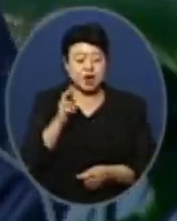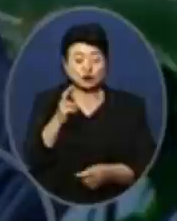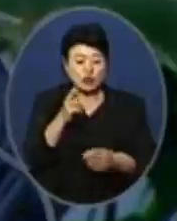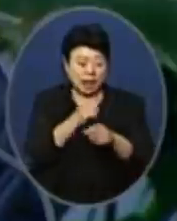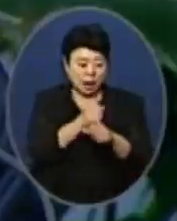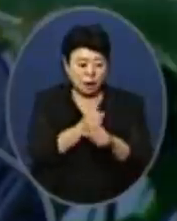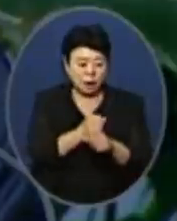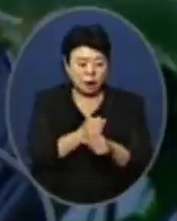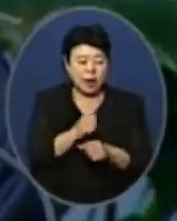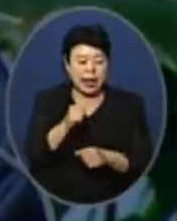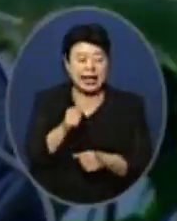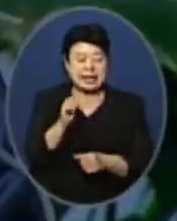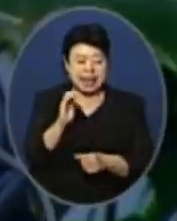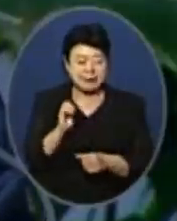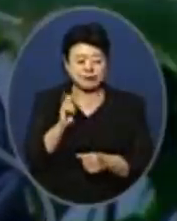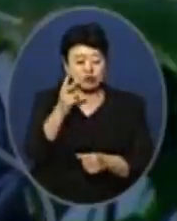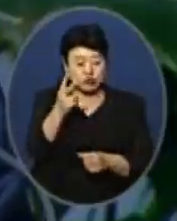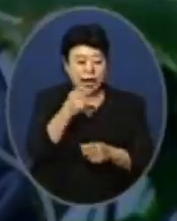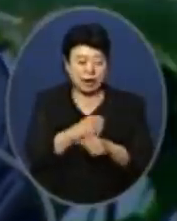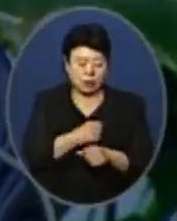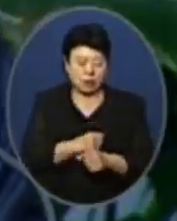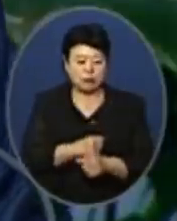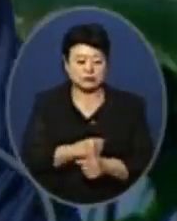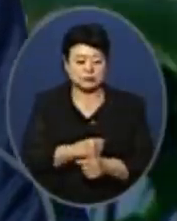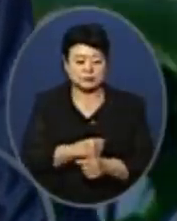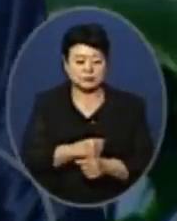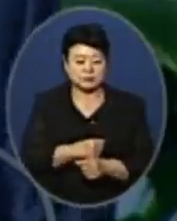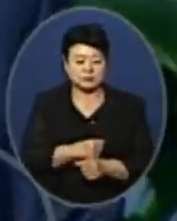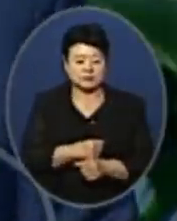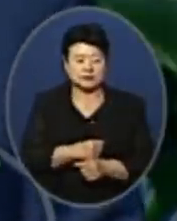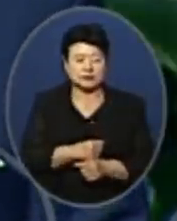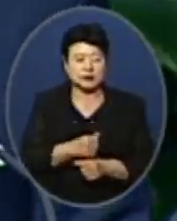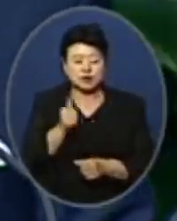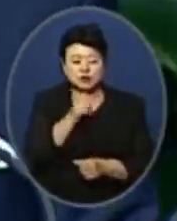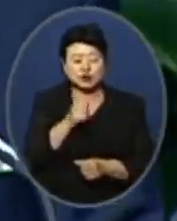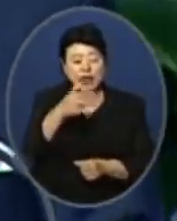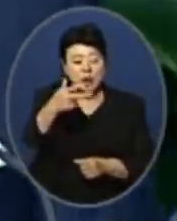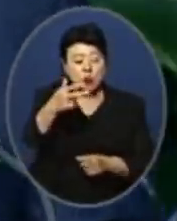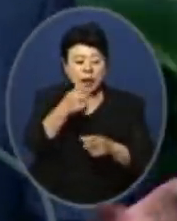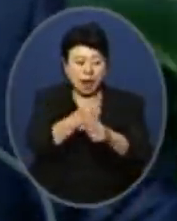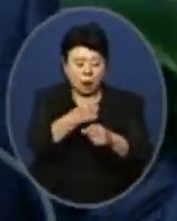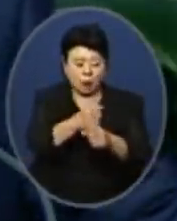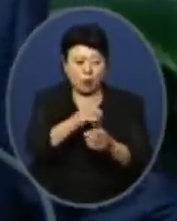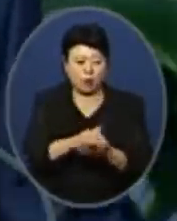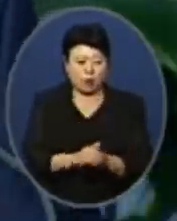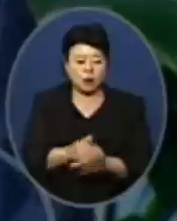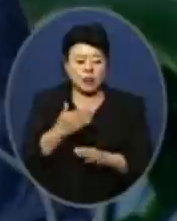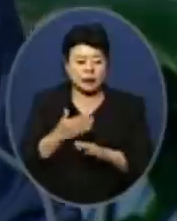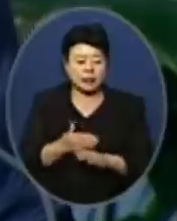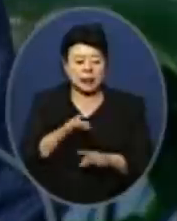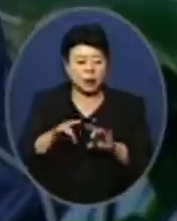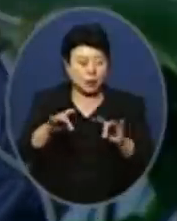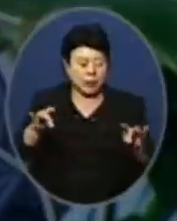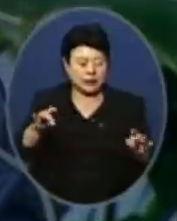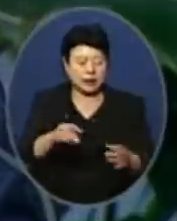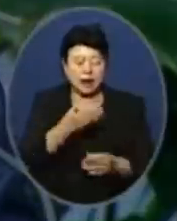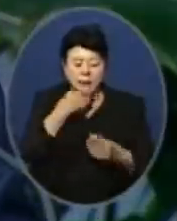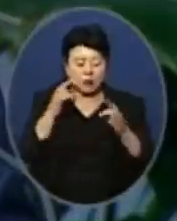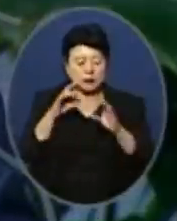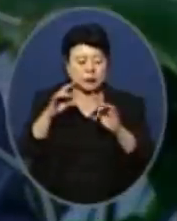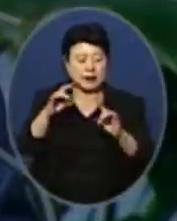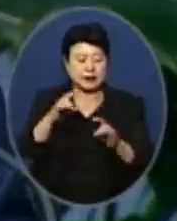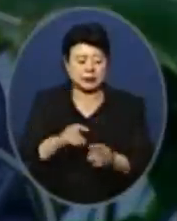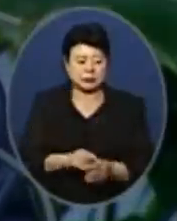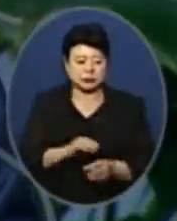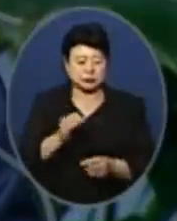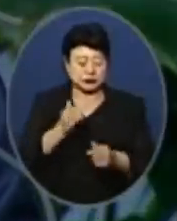해놓고 AM을 2개 해놓고 중계소를 7개 해놓고 가는 곳마다 복음이 전파되는